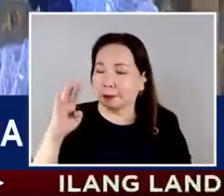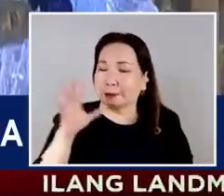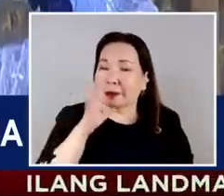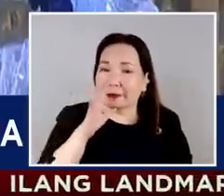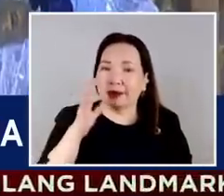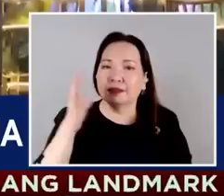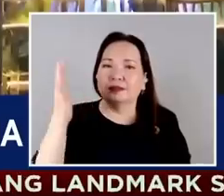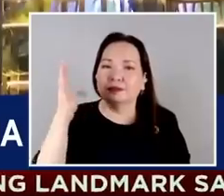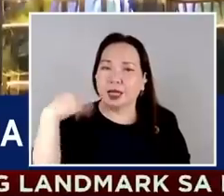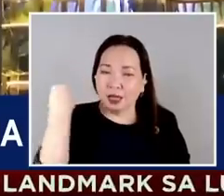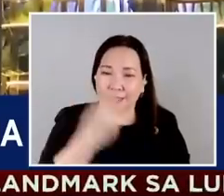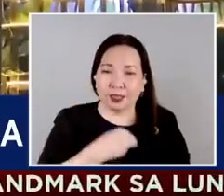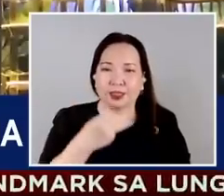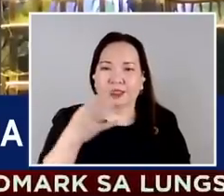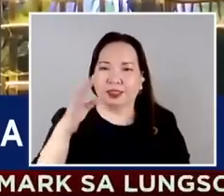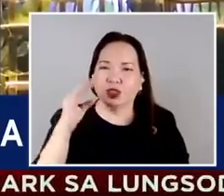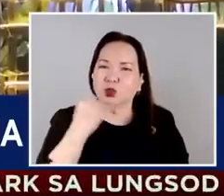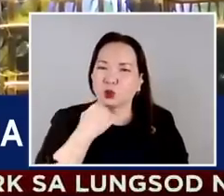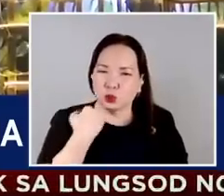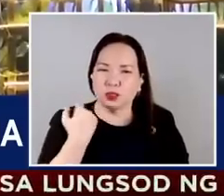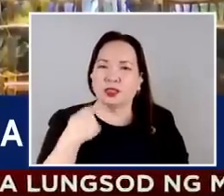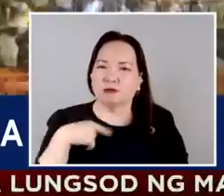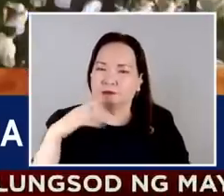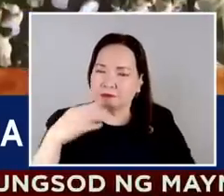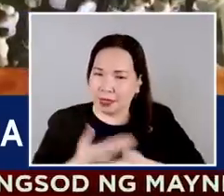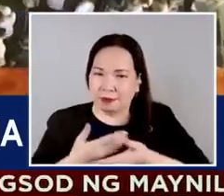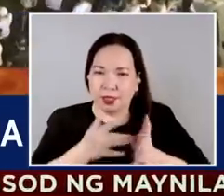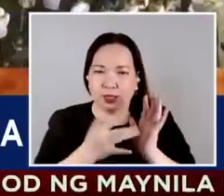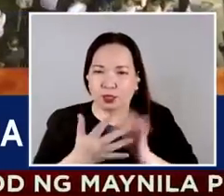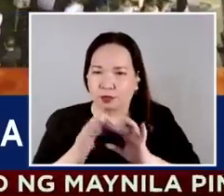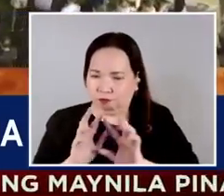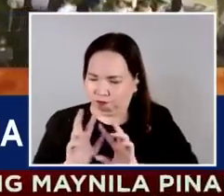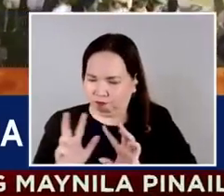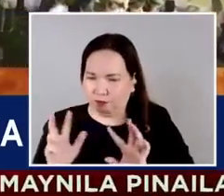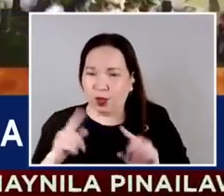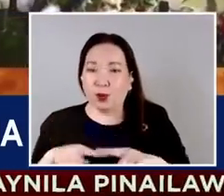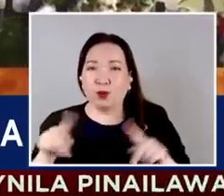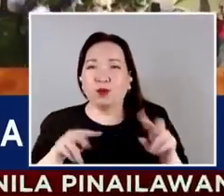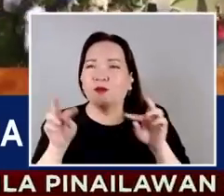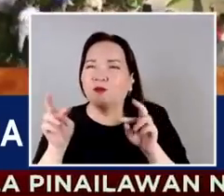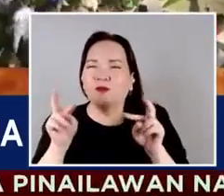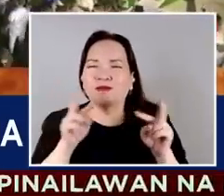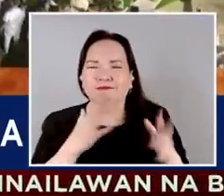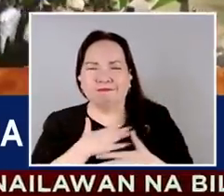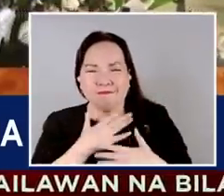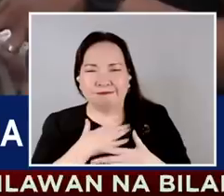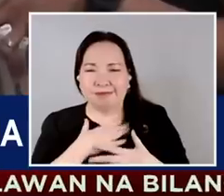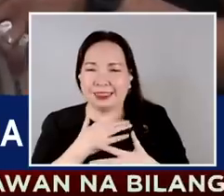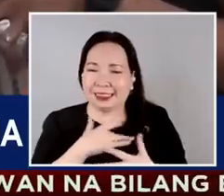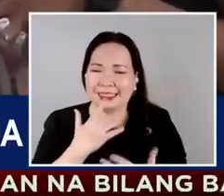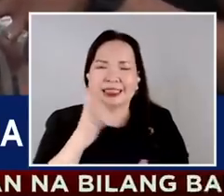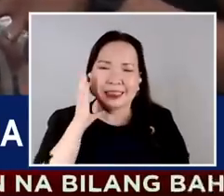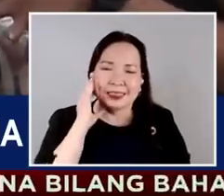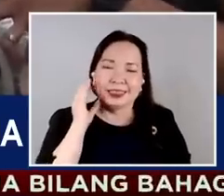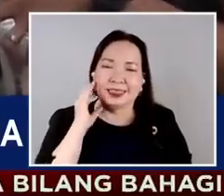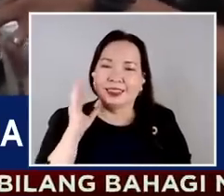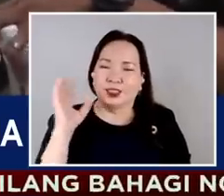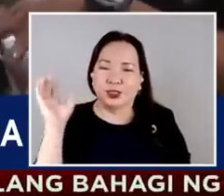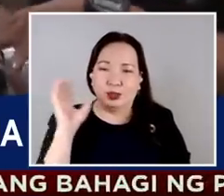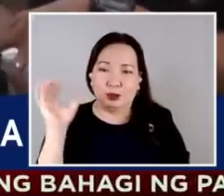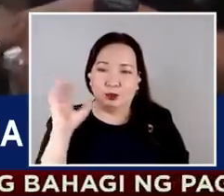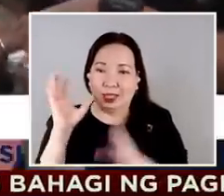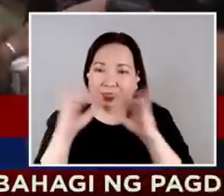parol na gawa ng iba-ibang barangay. Kaya naman, feel na ng mga Manilenyo ang Pasko. Sobrang saya po talaga